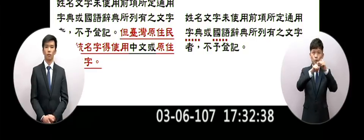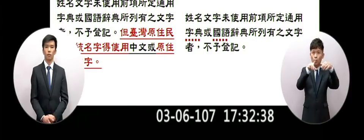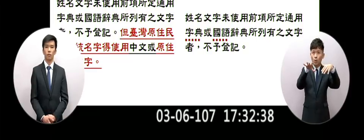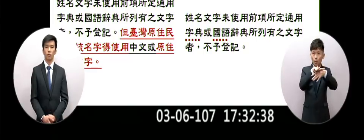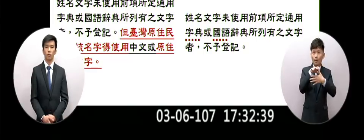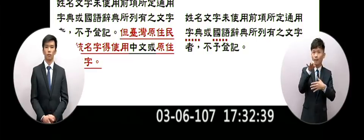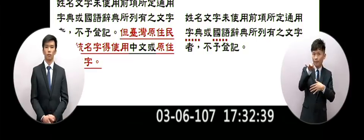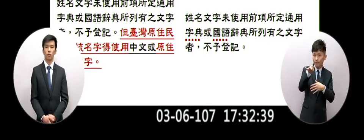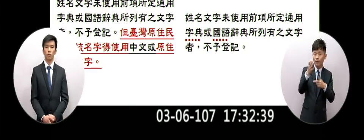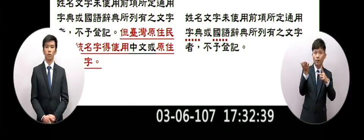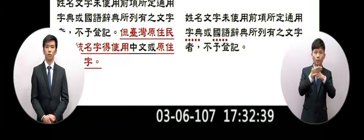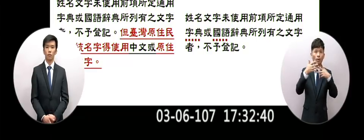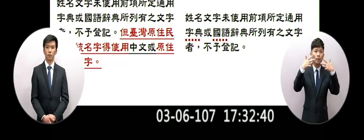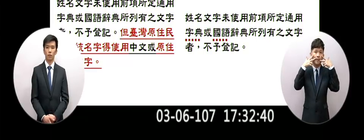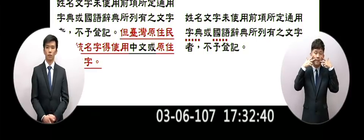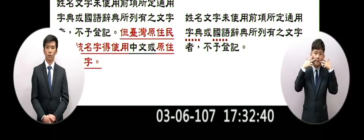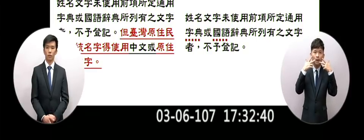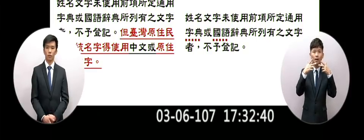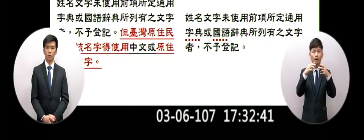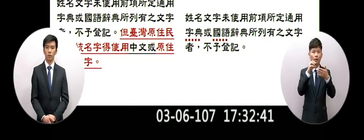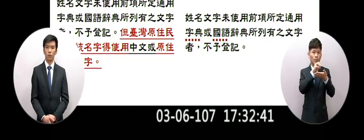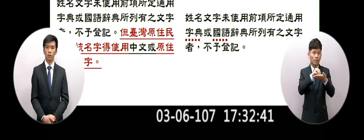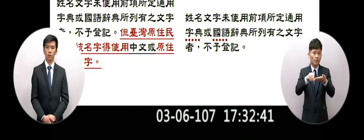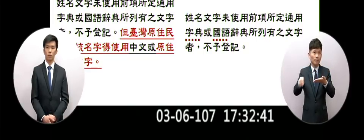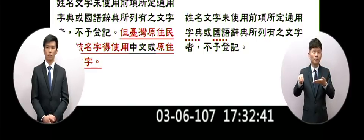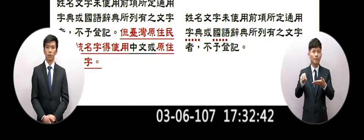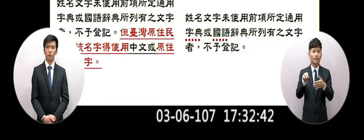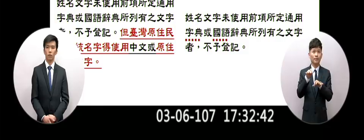文或原住民族文字。